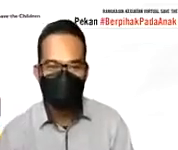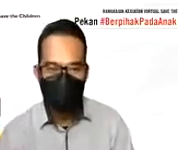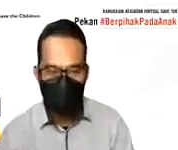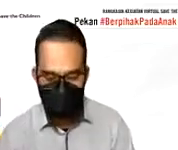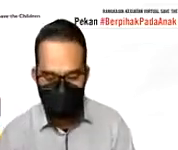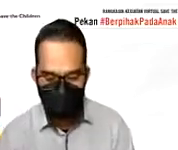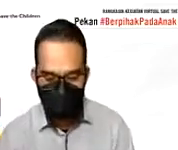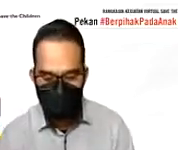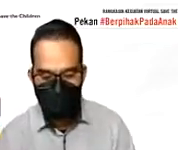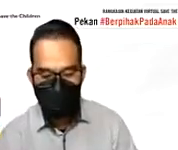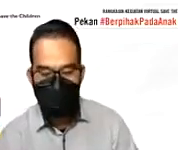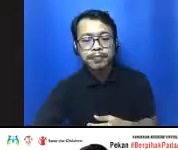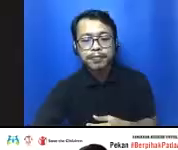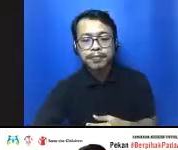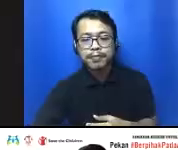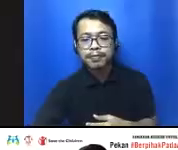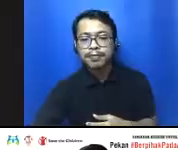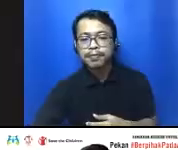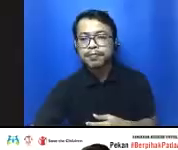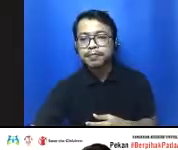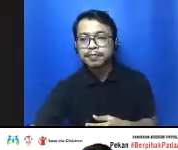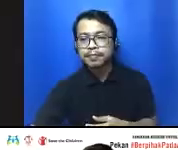kehilangan pekerjaan.